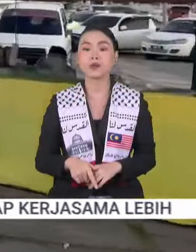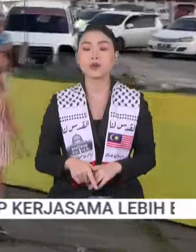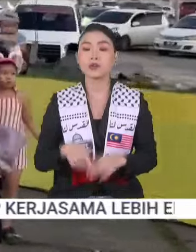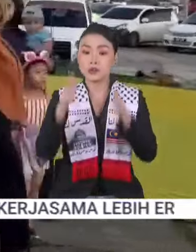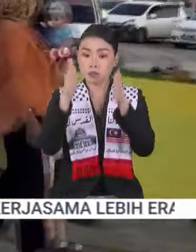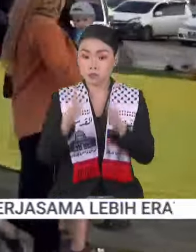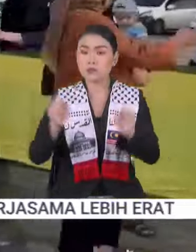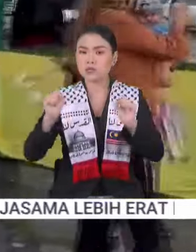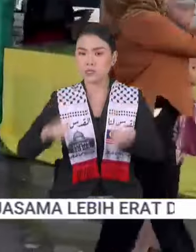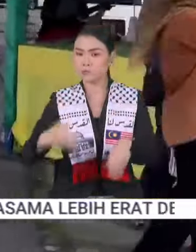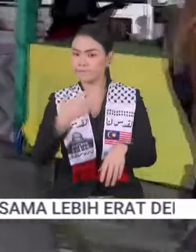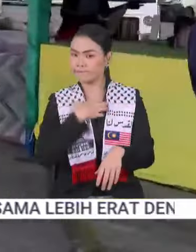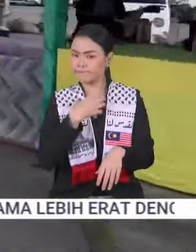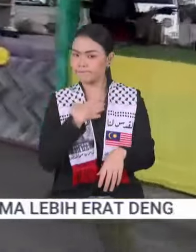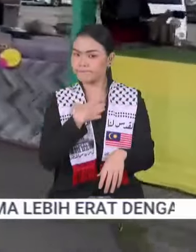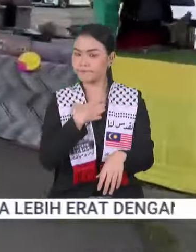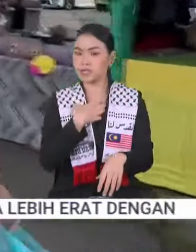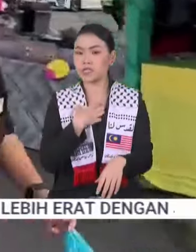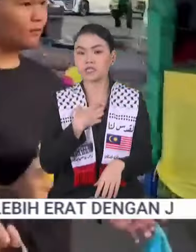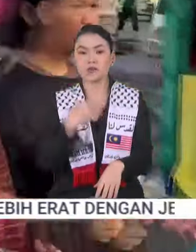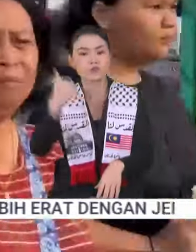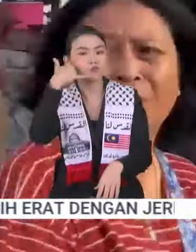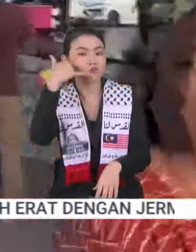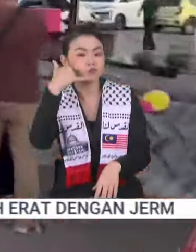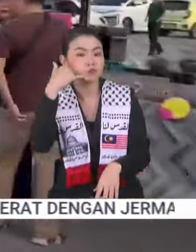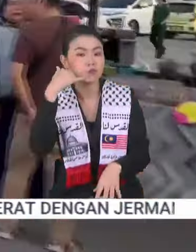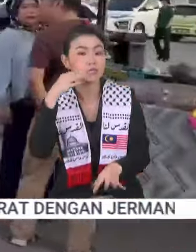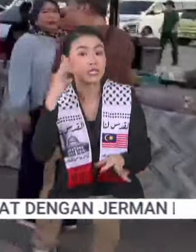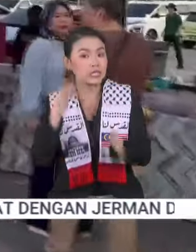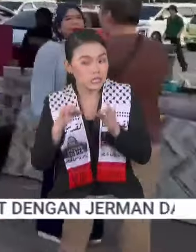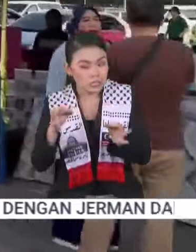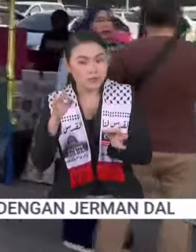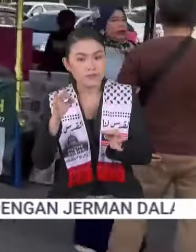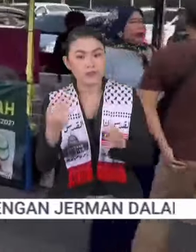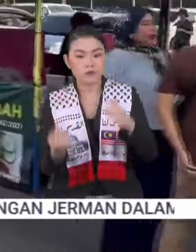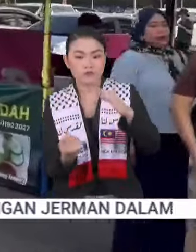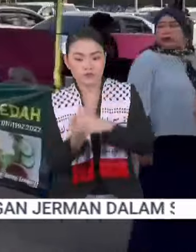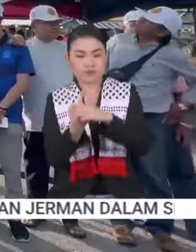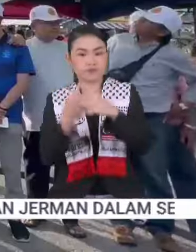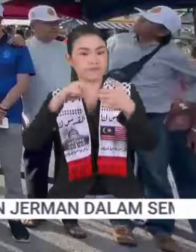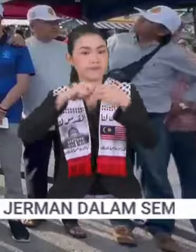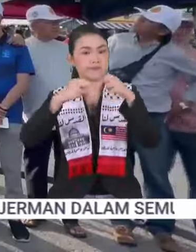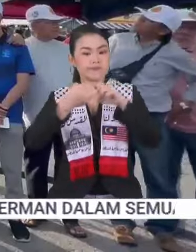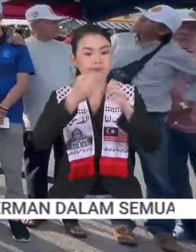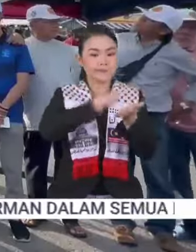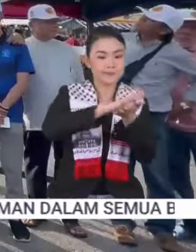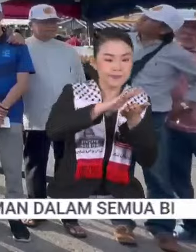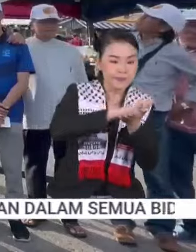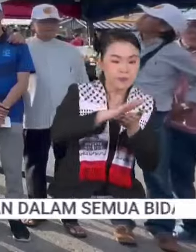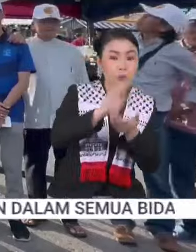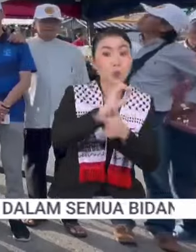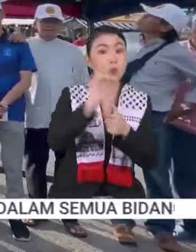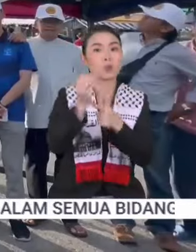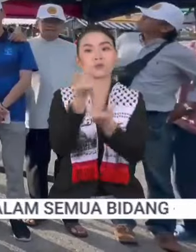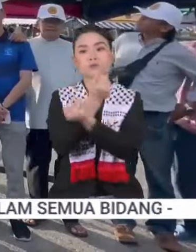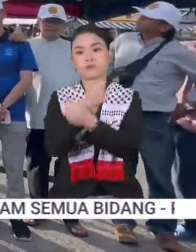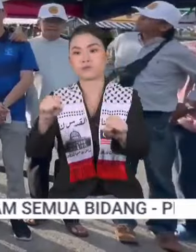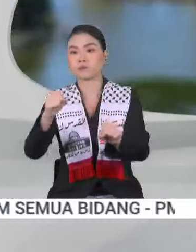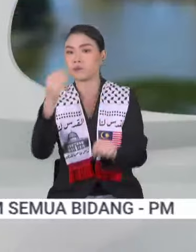membuat aduan menerusi satu nombor telefon yang akan diumumkan kelak jika terdapat isu berkaitan kebersihan dan keselamatan